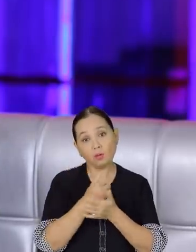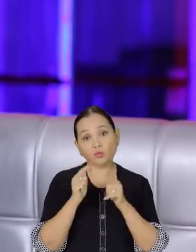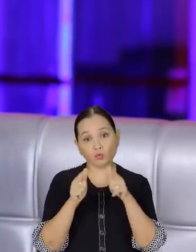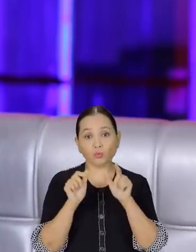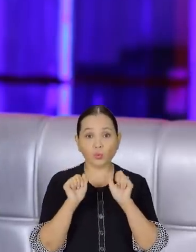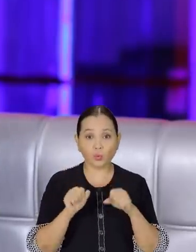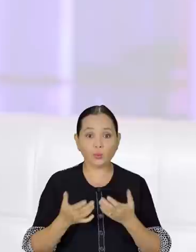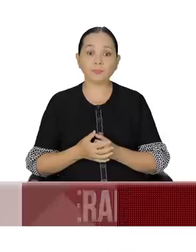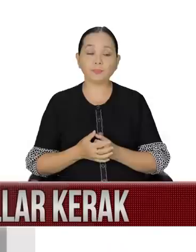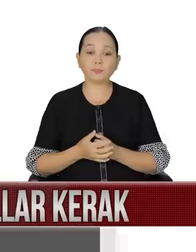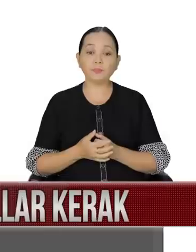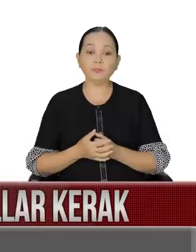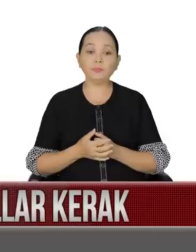mumkin.